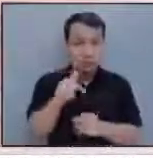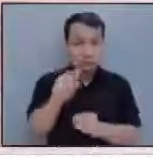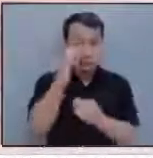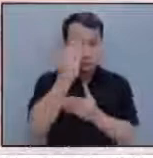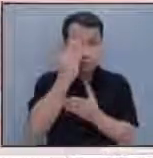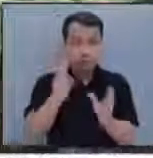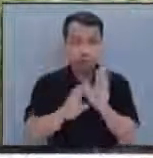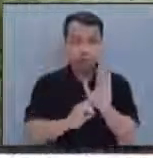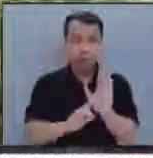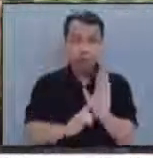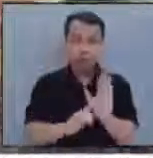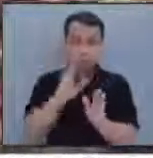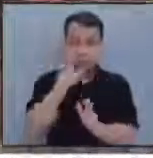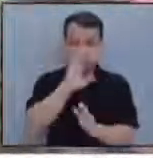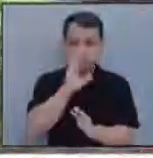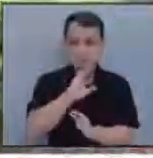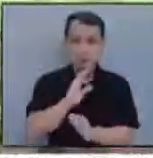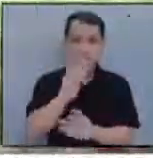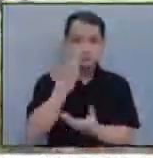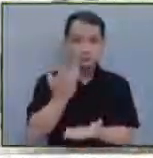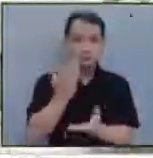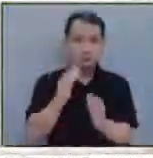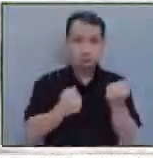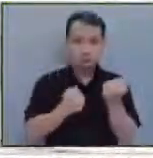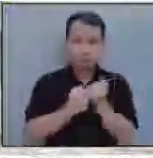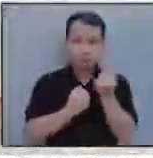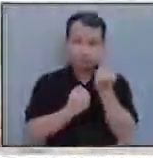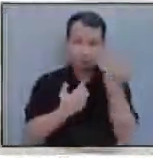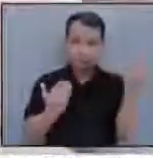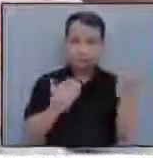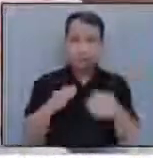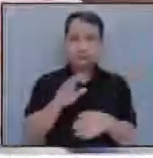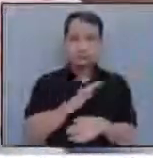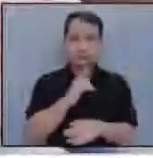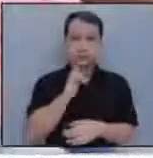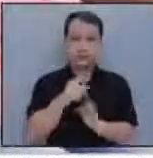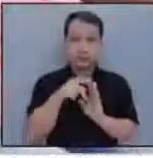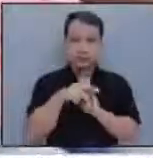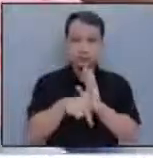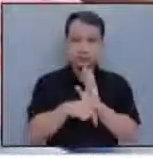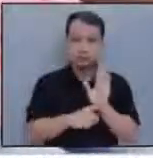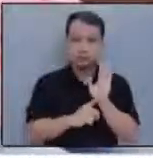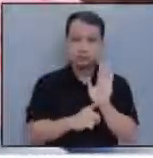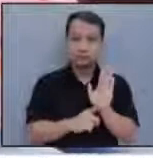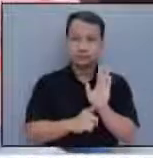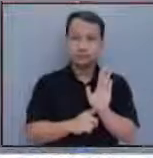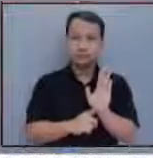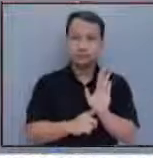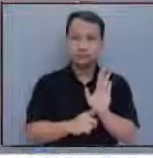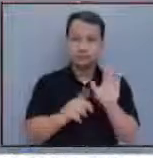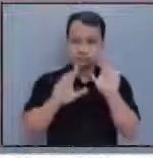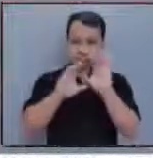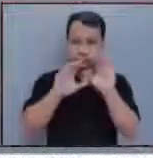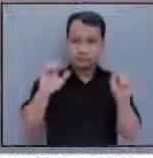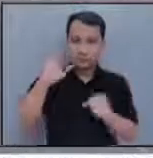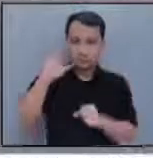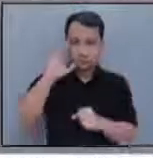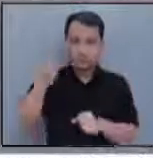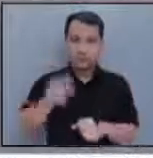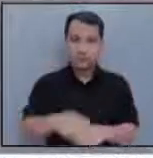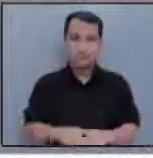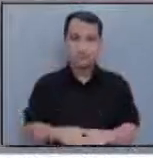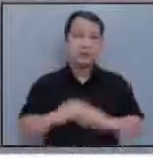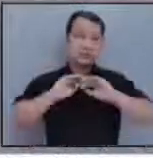lungsod ng Cebu, tiniyak ang buong suporta sa mga ipatutupad na pulisiya ng Administrasyong Marcos. It is clear what